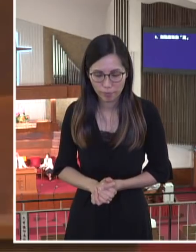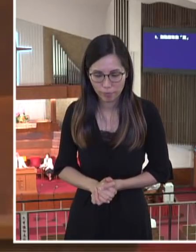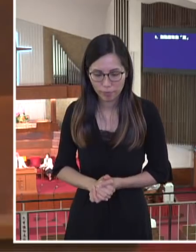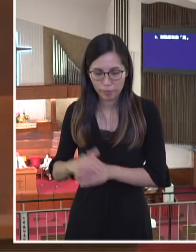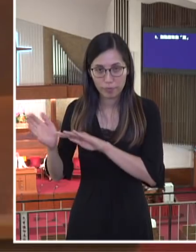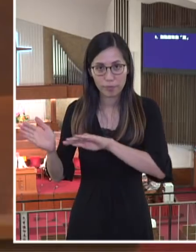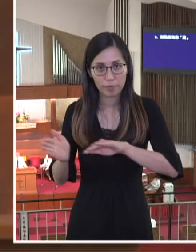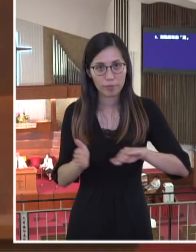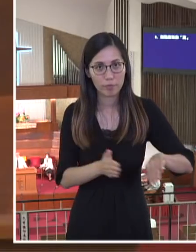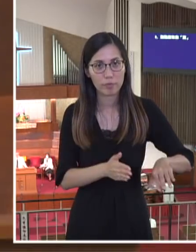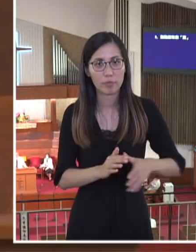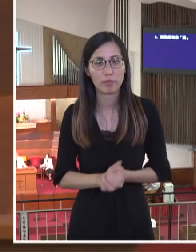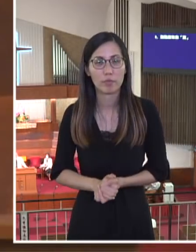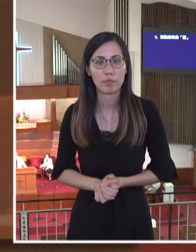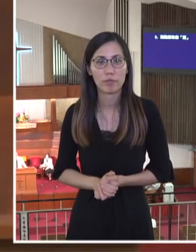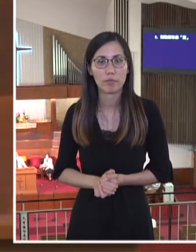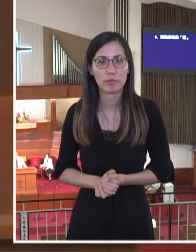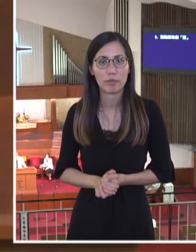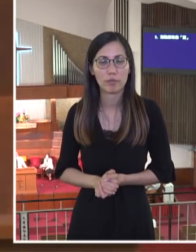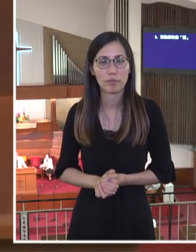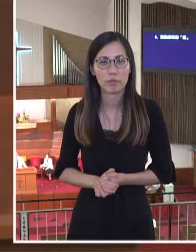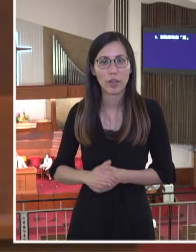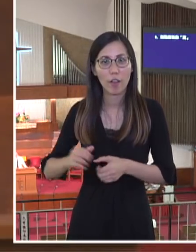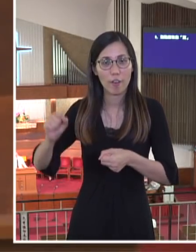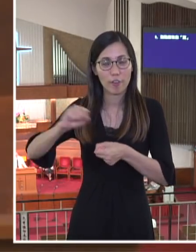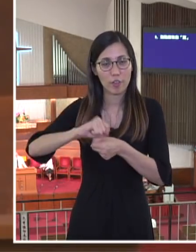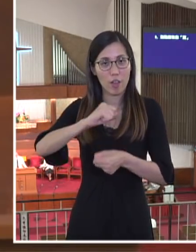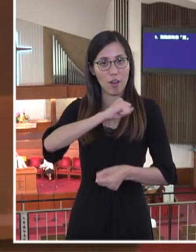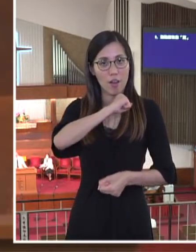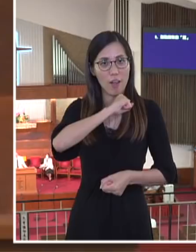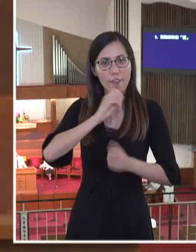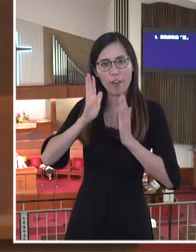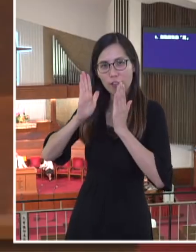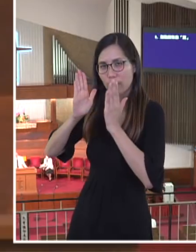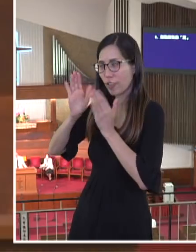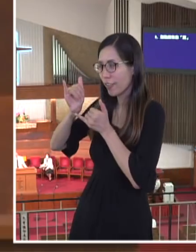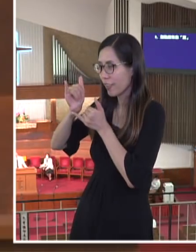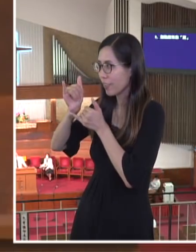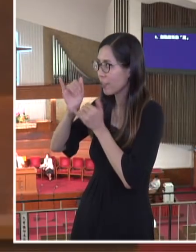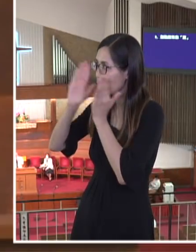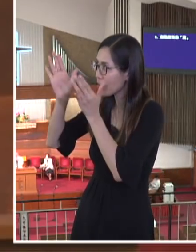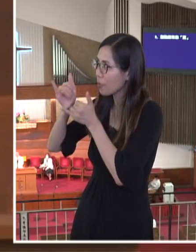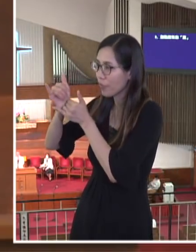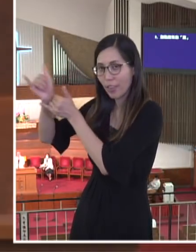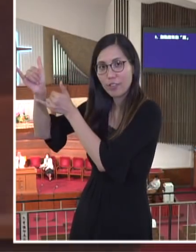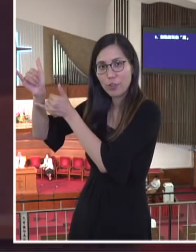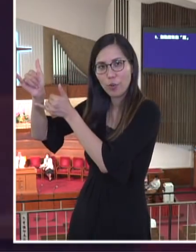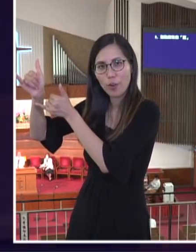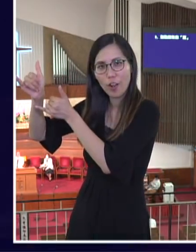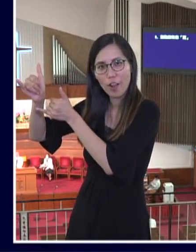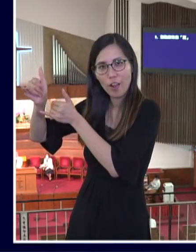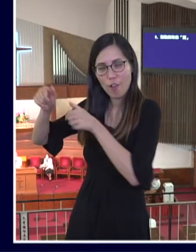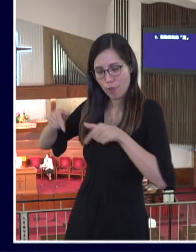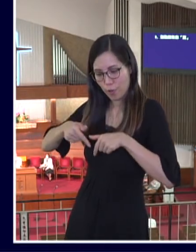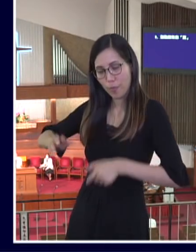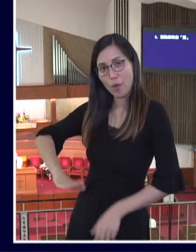跟从耶和华的门的时候呢，我们来看看，先看看加勒拥有什么的门呢，或者叫做